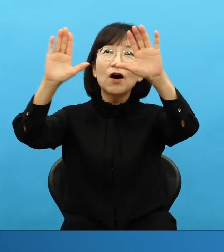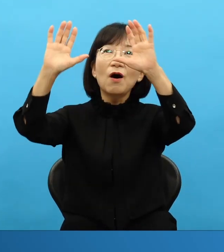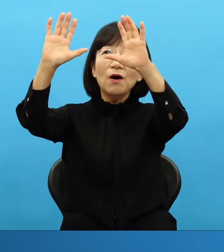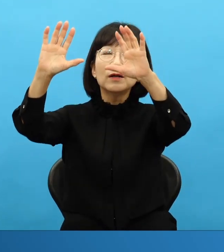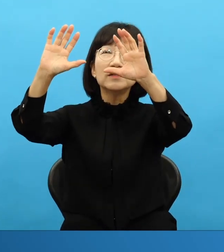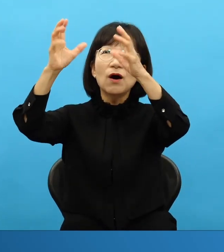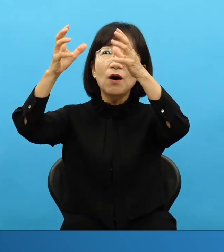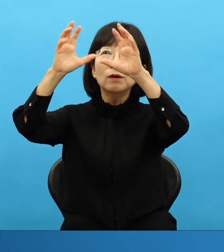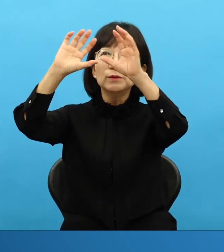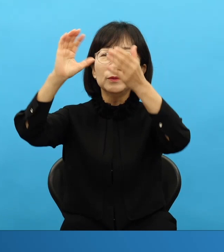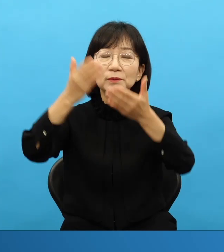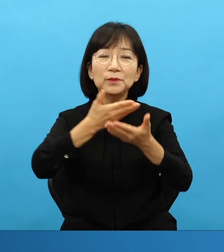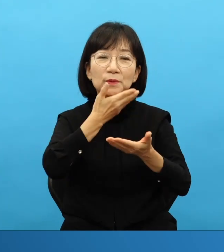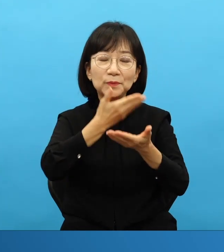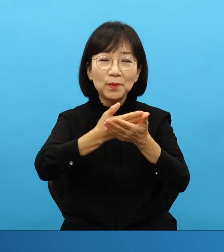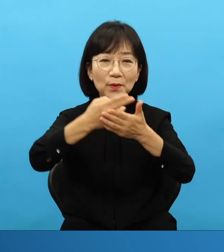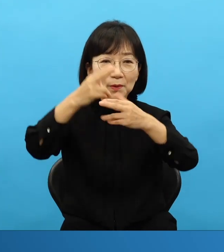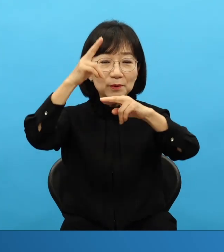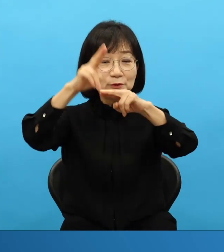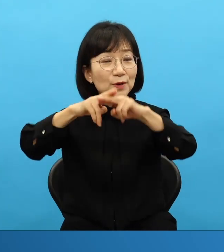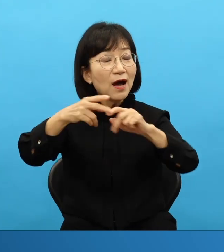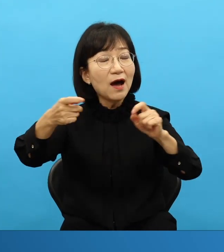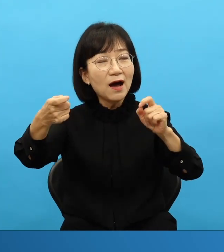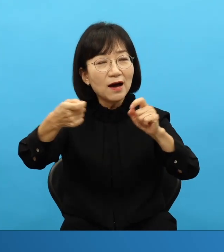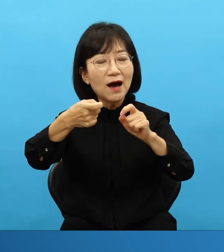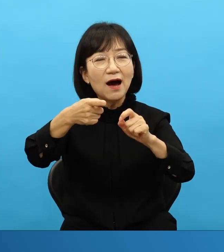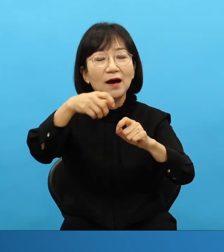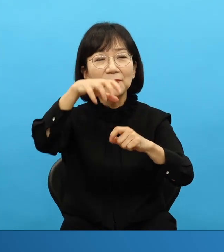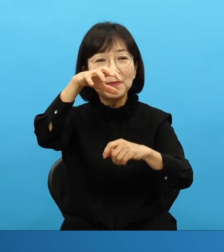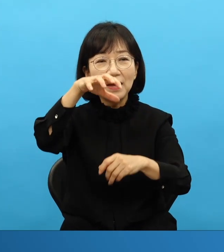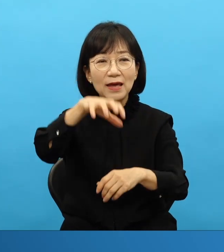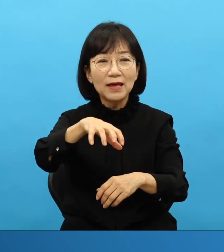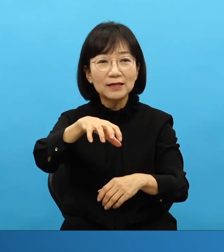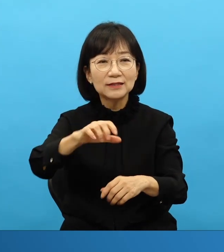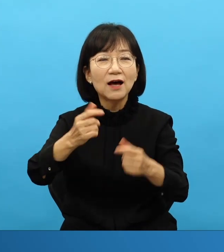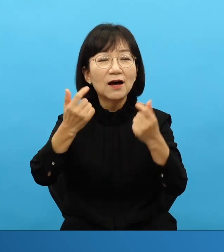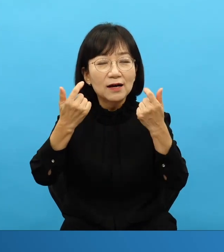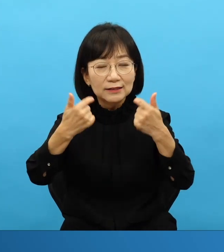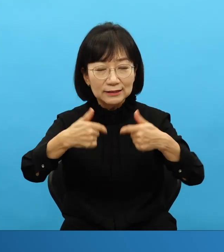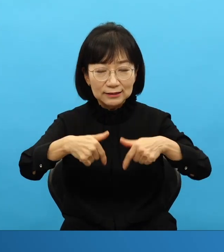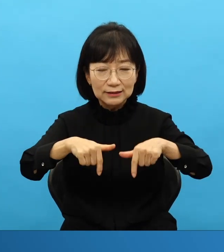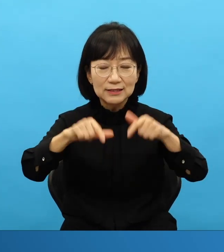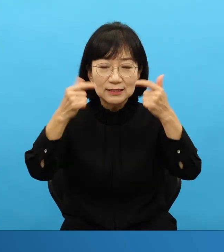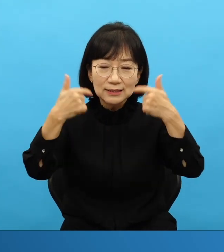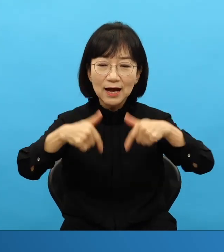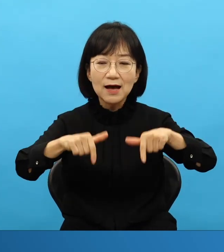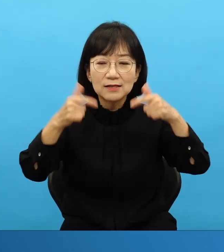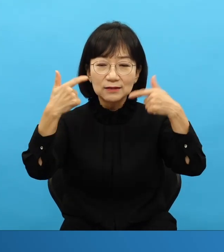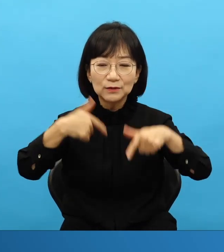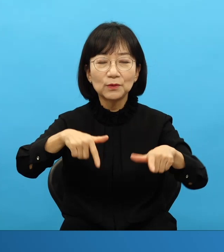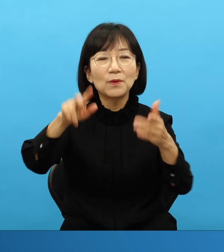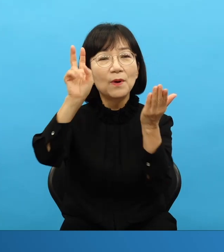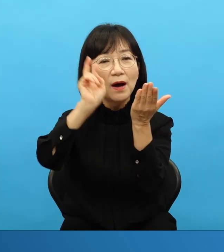저 천국 보좌 앞에서 늘